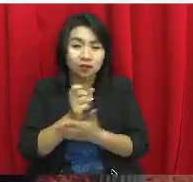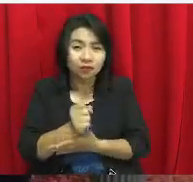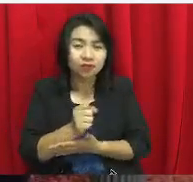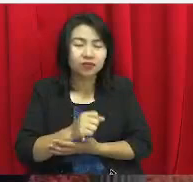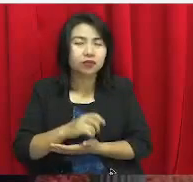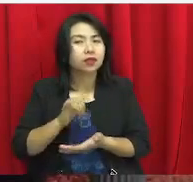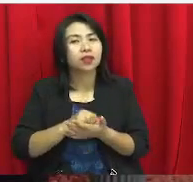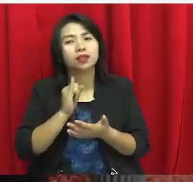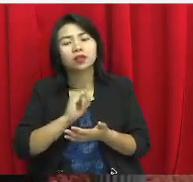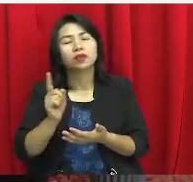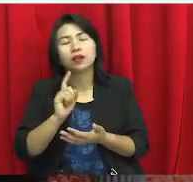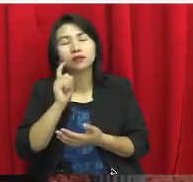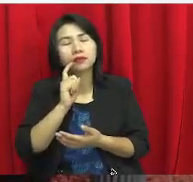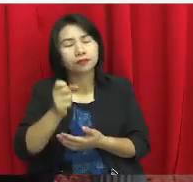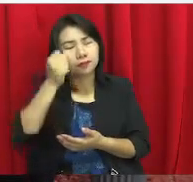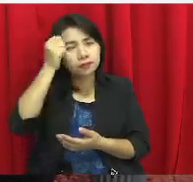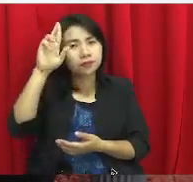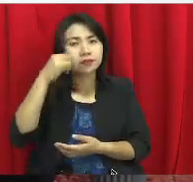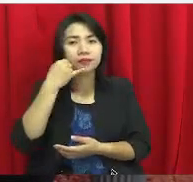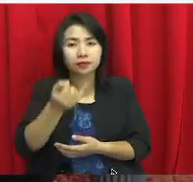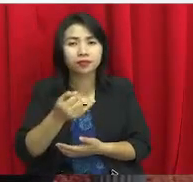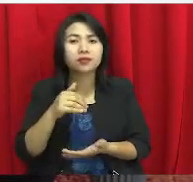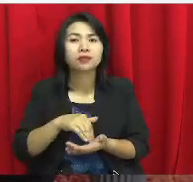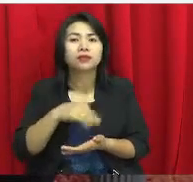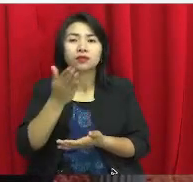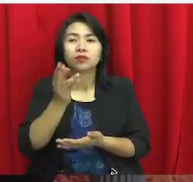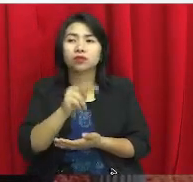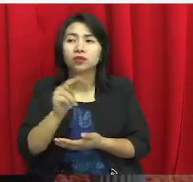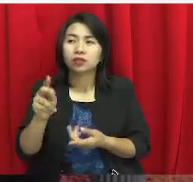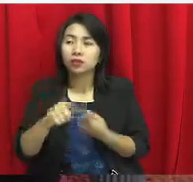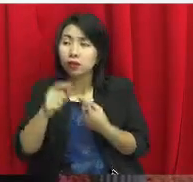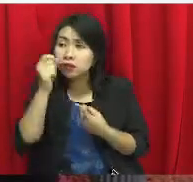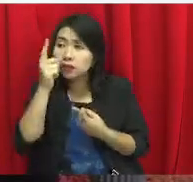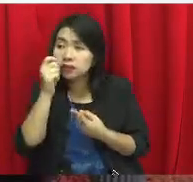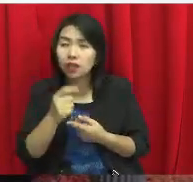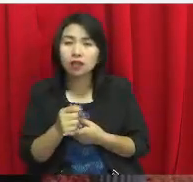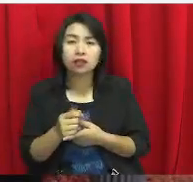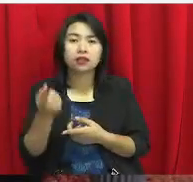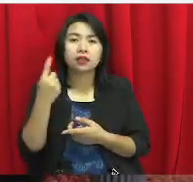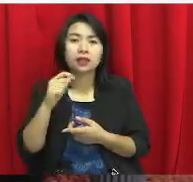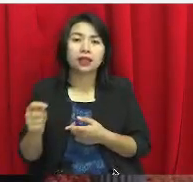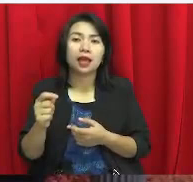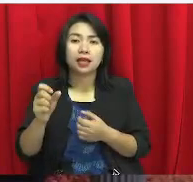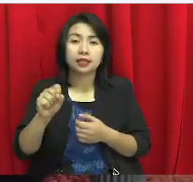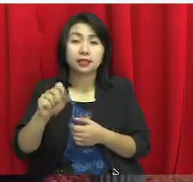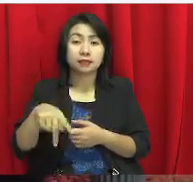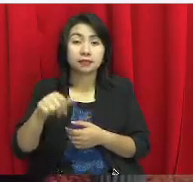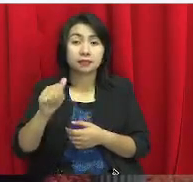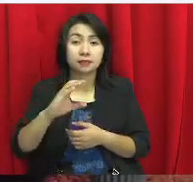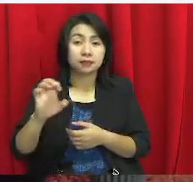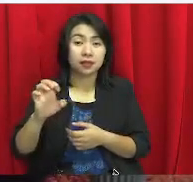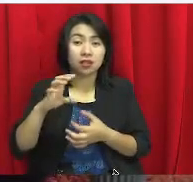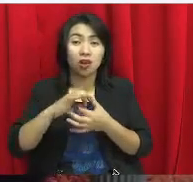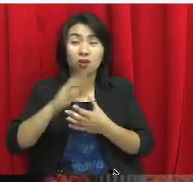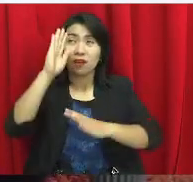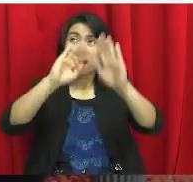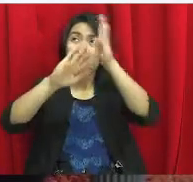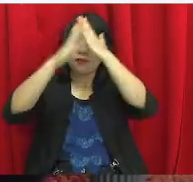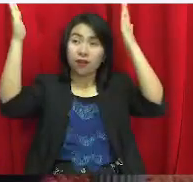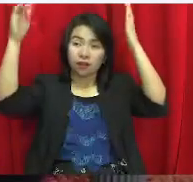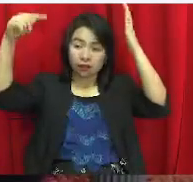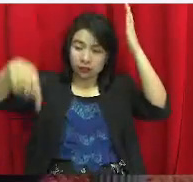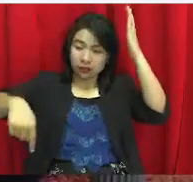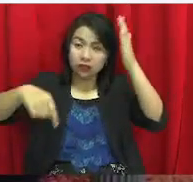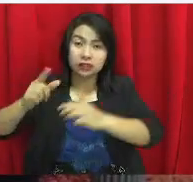Sir Joe dito kanina na kailangan mo na maunawaan na yung agwat ng langit at ng lupa. But when it